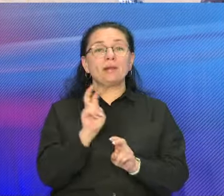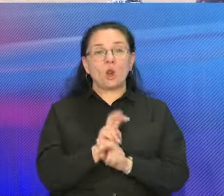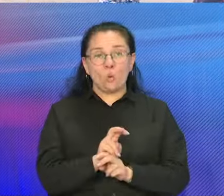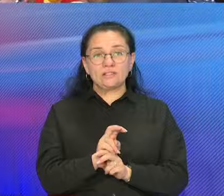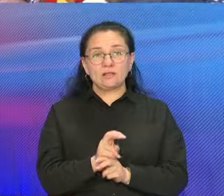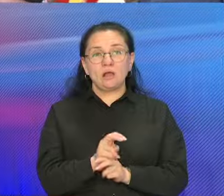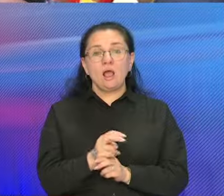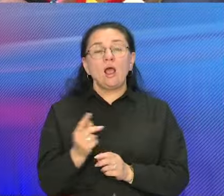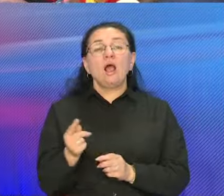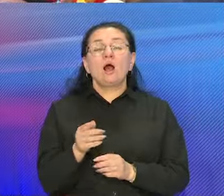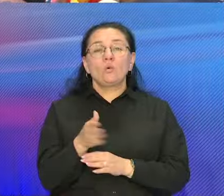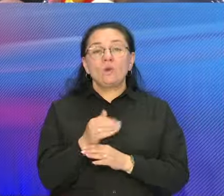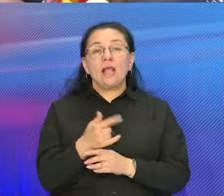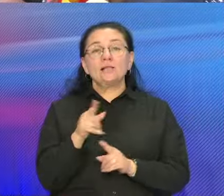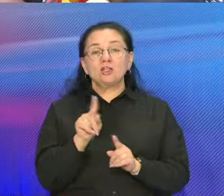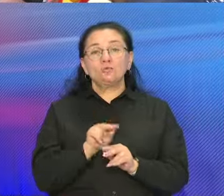учатся